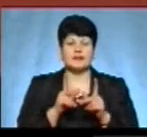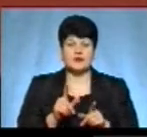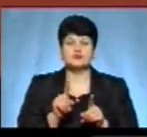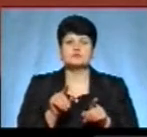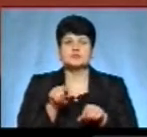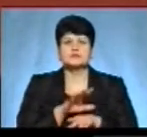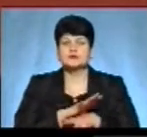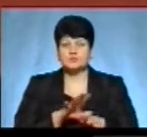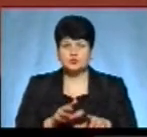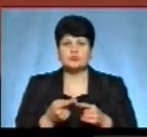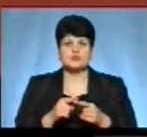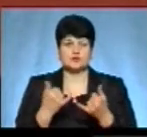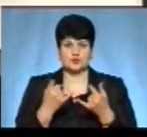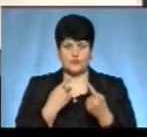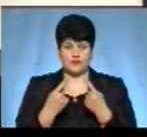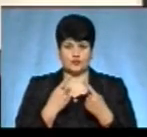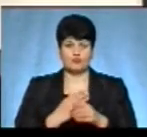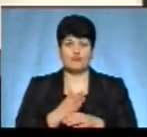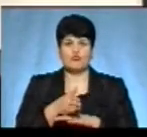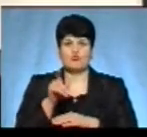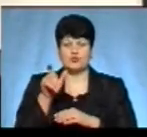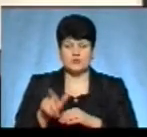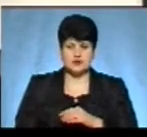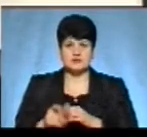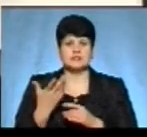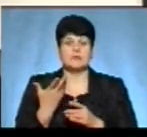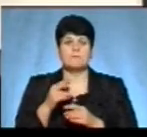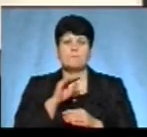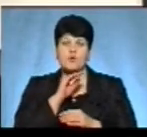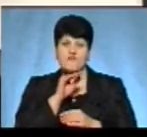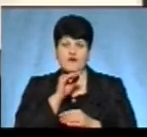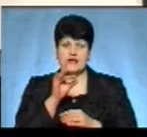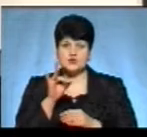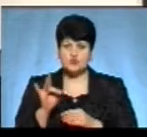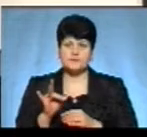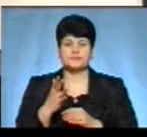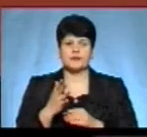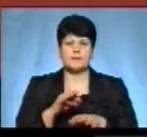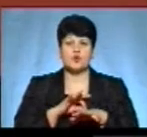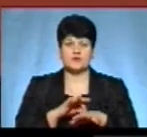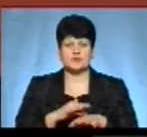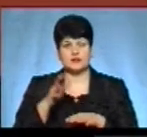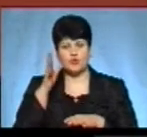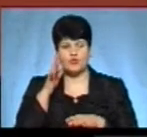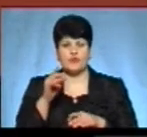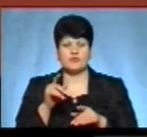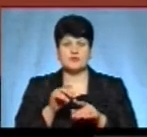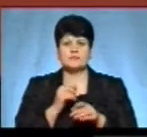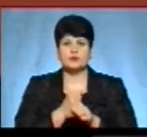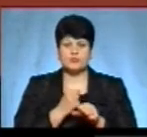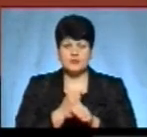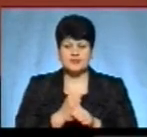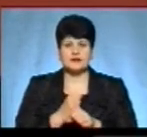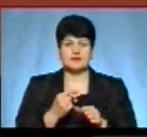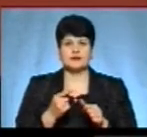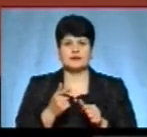про це говоримо сьогодні. Гість-студії – доктор філософських наук, професор, провідний науковий співробітник Інституту філософії імені